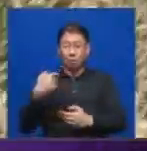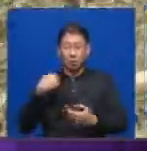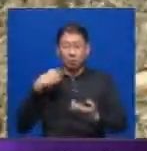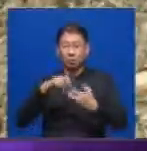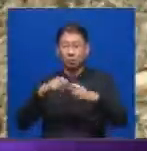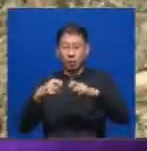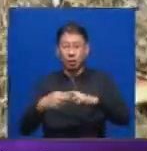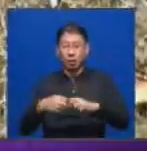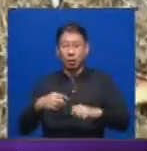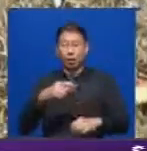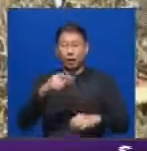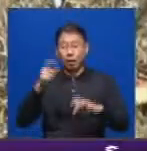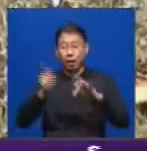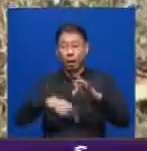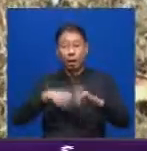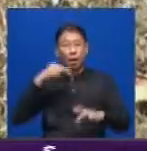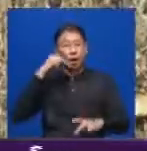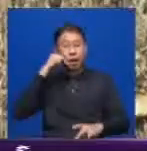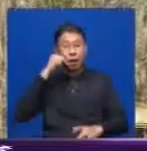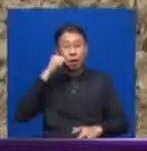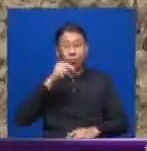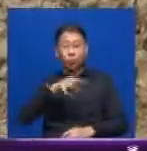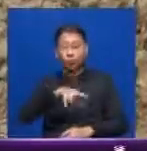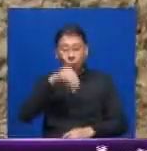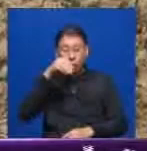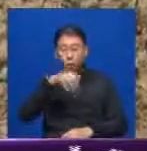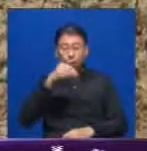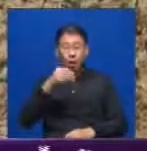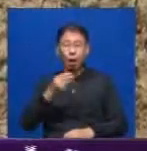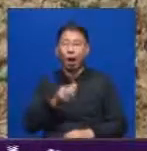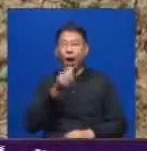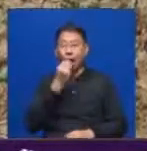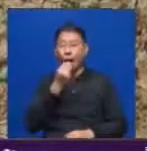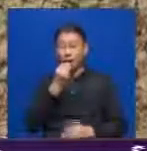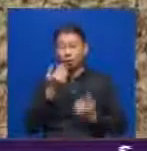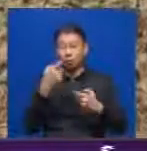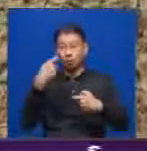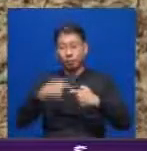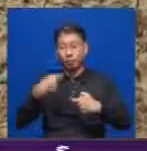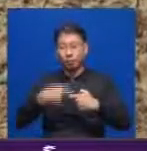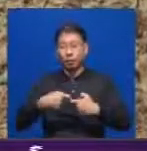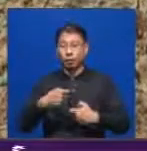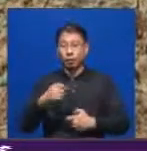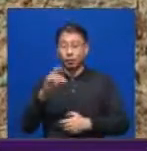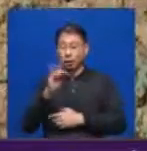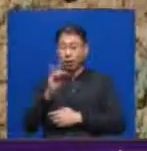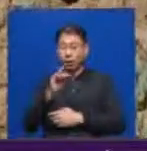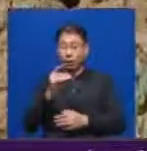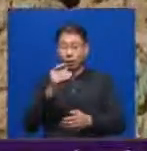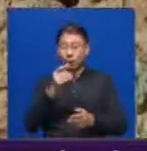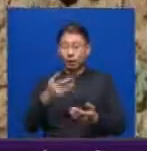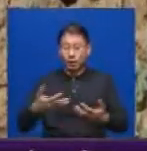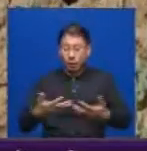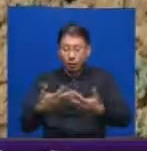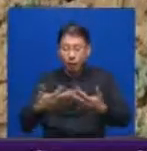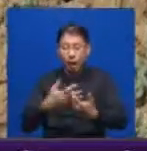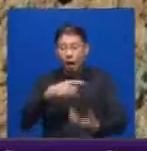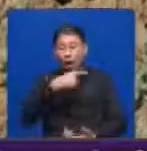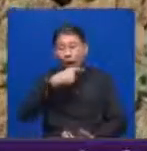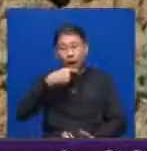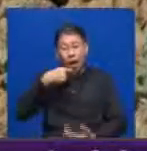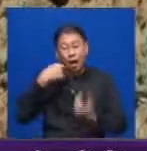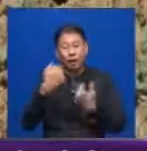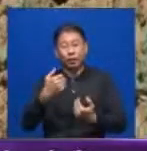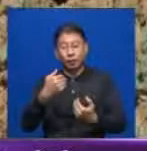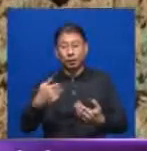อำเภอเมืองเริ่มขาดแคลนแหล่งน้ำและอาหารทำให้ต้องนำสัตว์เลี้ยงออกหากินหญ้าแห้งที่ยังหลงเหลืออยู่ตาม